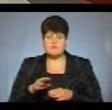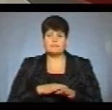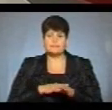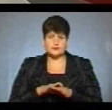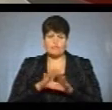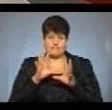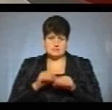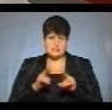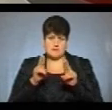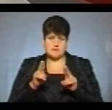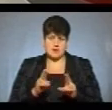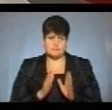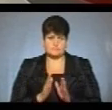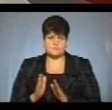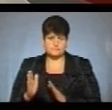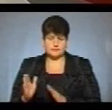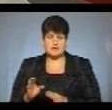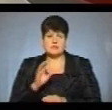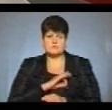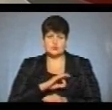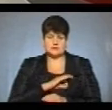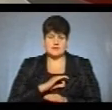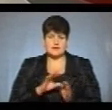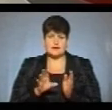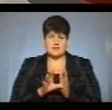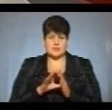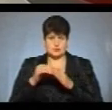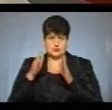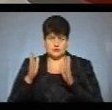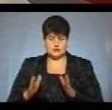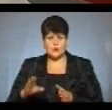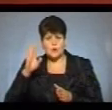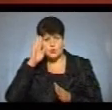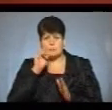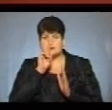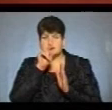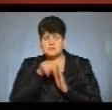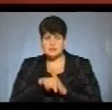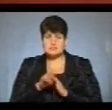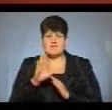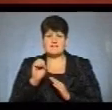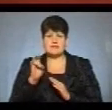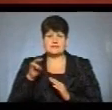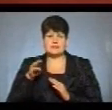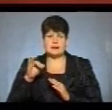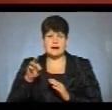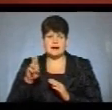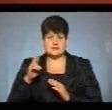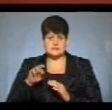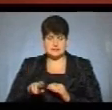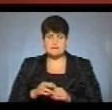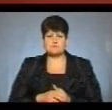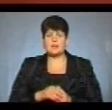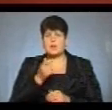дотримався усіх правил безпеки та експлуатації електрощитової. Хлопець вліз туди через вентиляцію. Пане